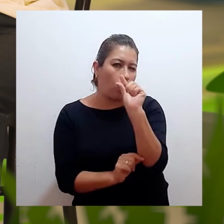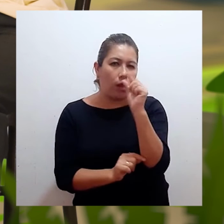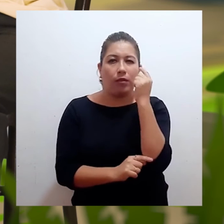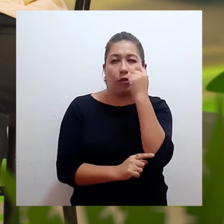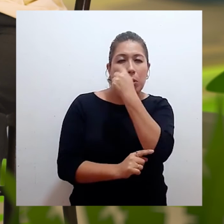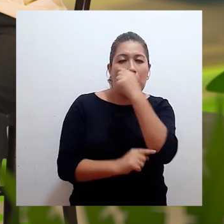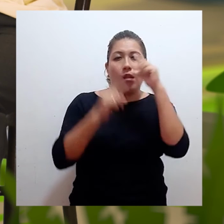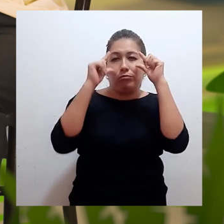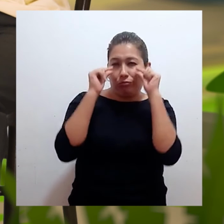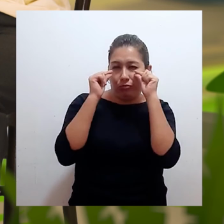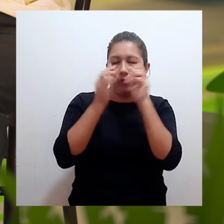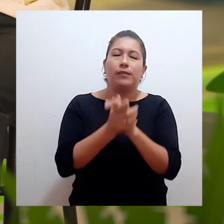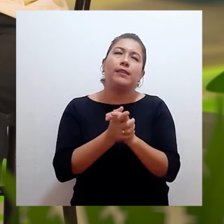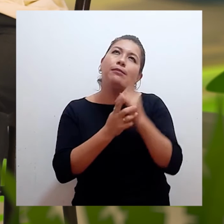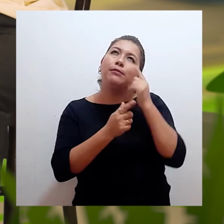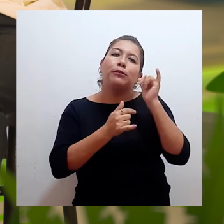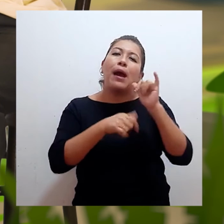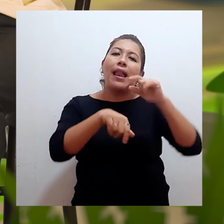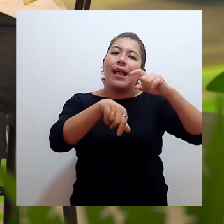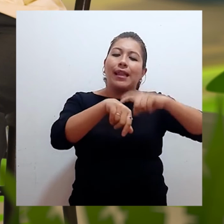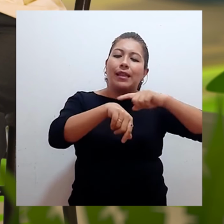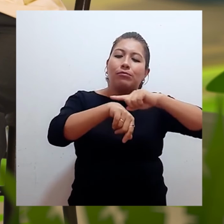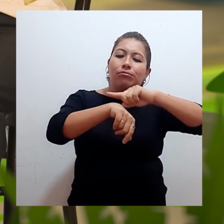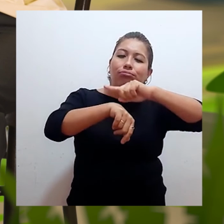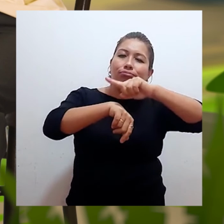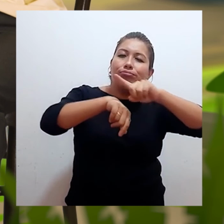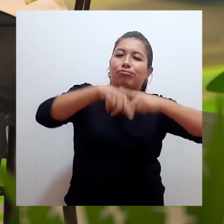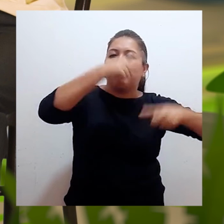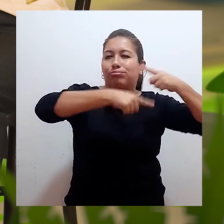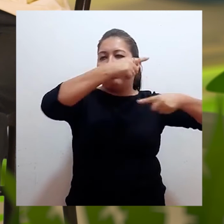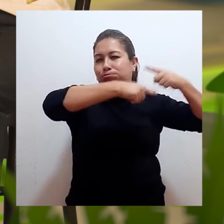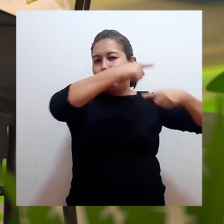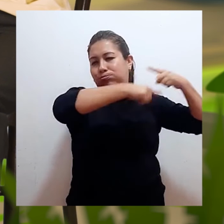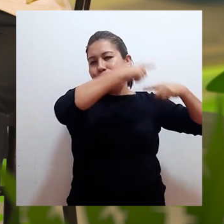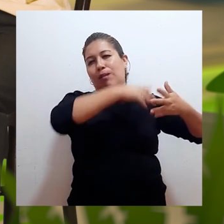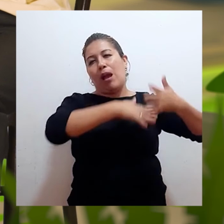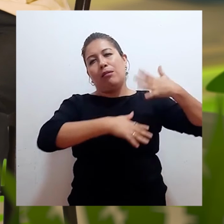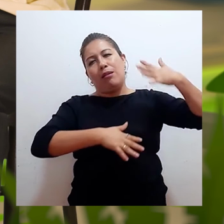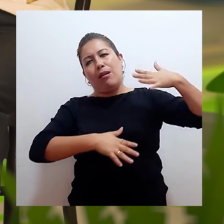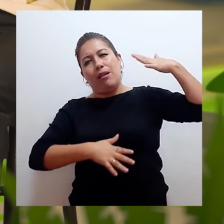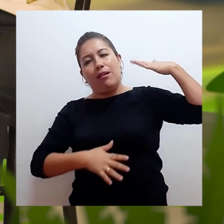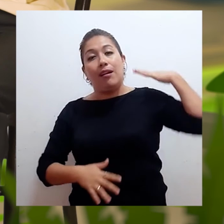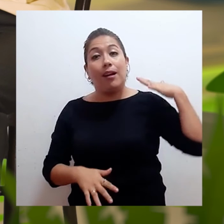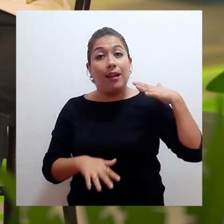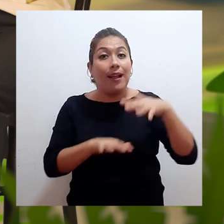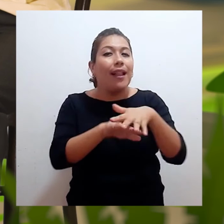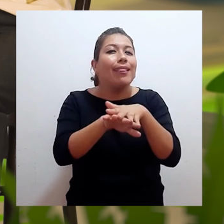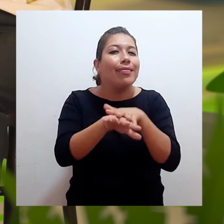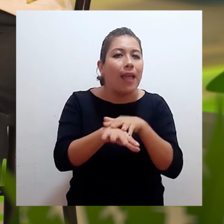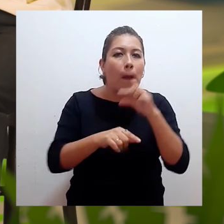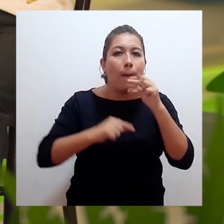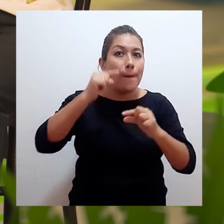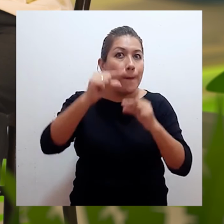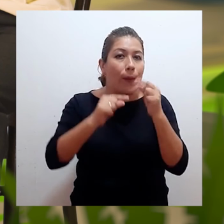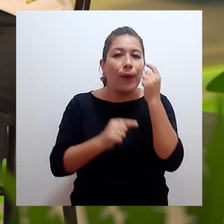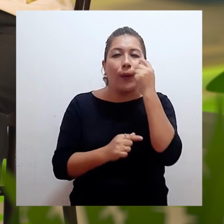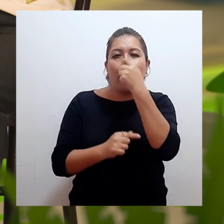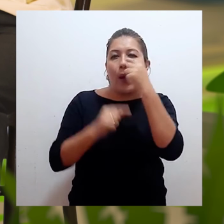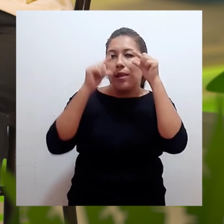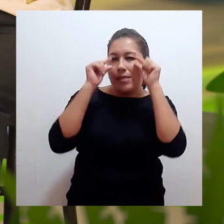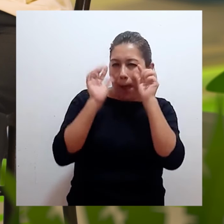te g. Ri nyi a ri to i na chi ka wa ta i. I ma ki na de tiempo gu. Rime a chigi